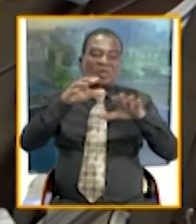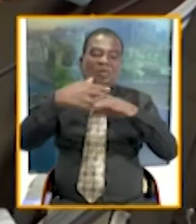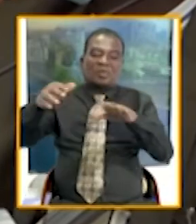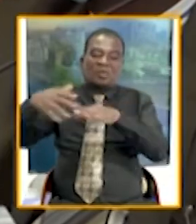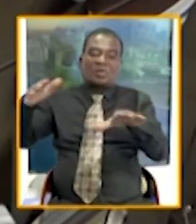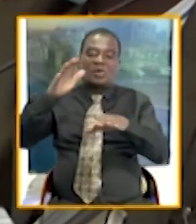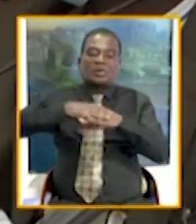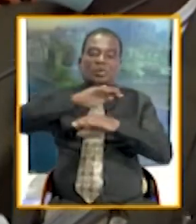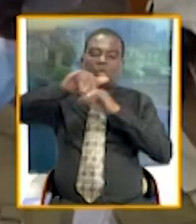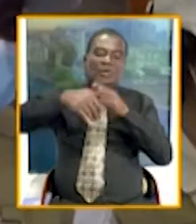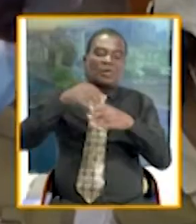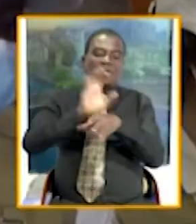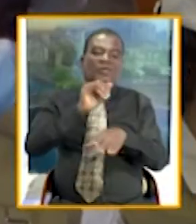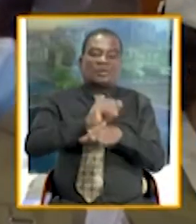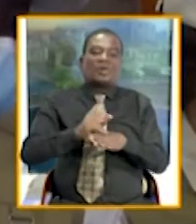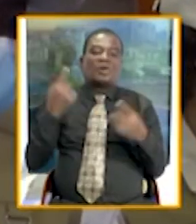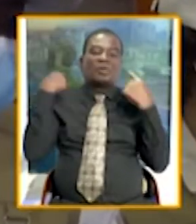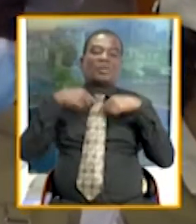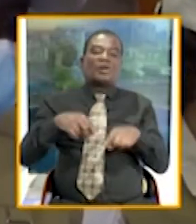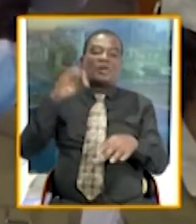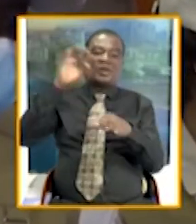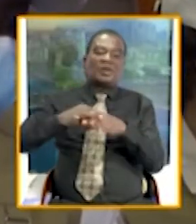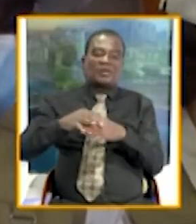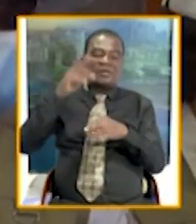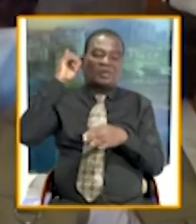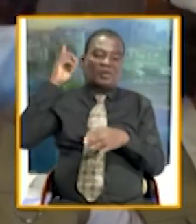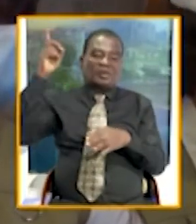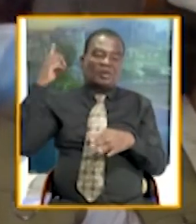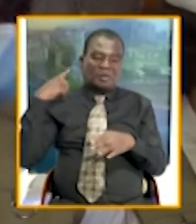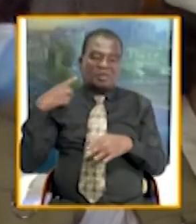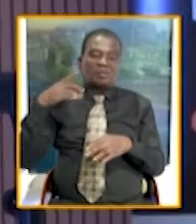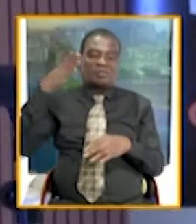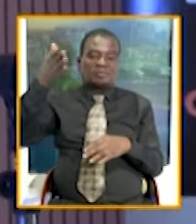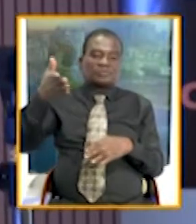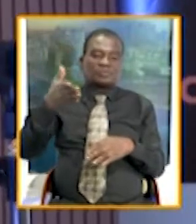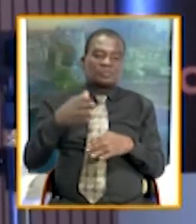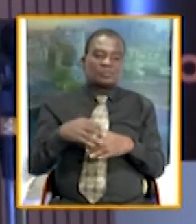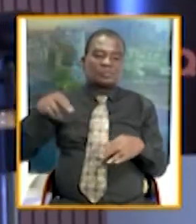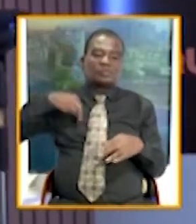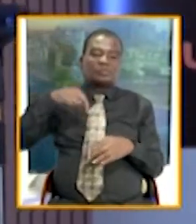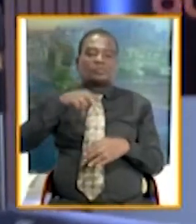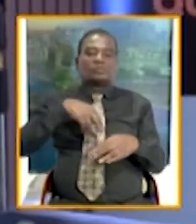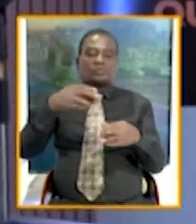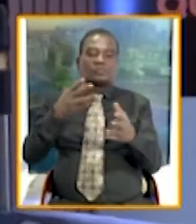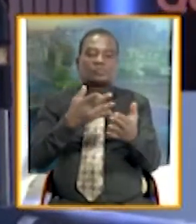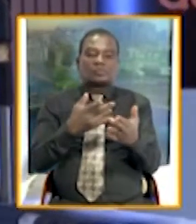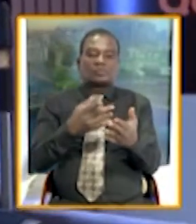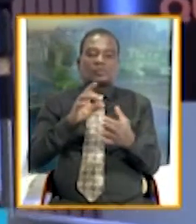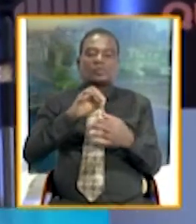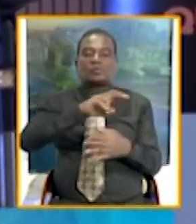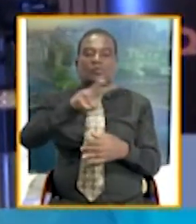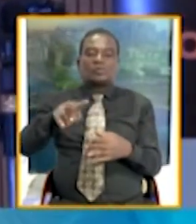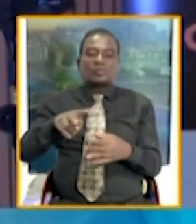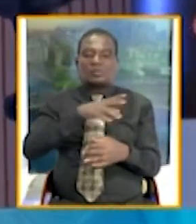sur toute l'étendue du territoire lors des élections législatives prochaines. Nous attendons vraiment de vous